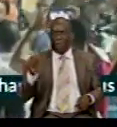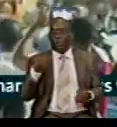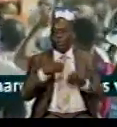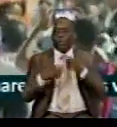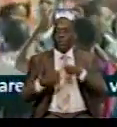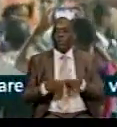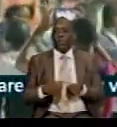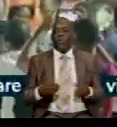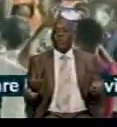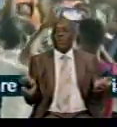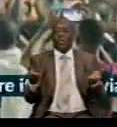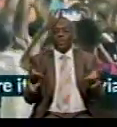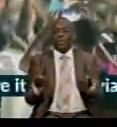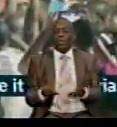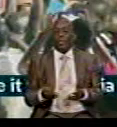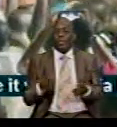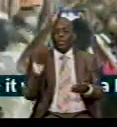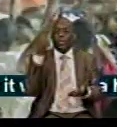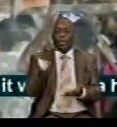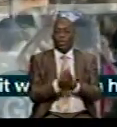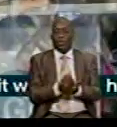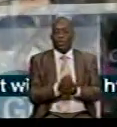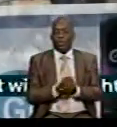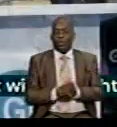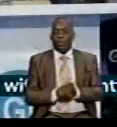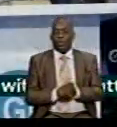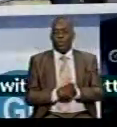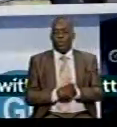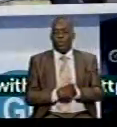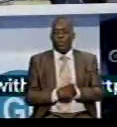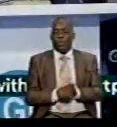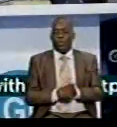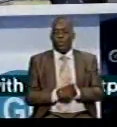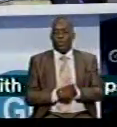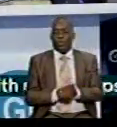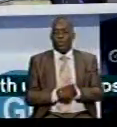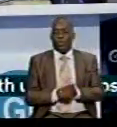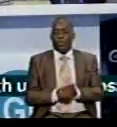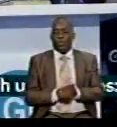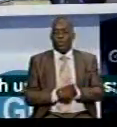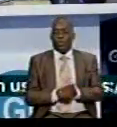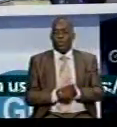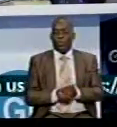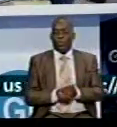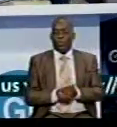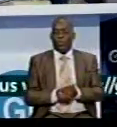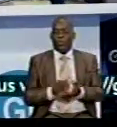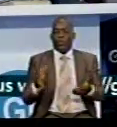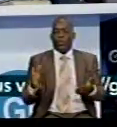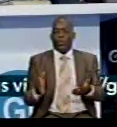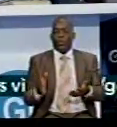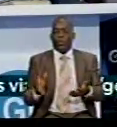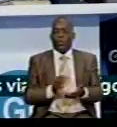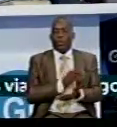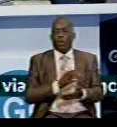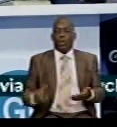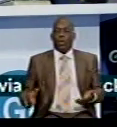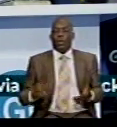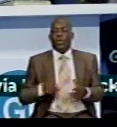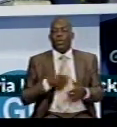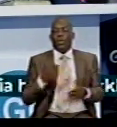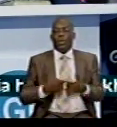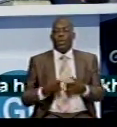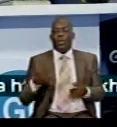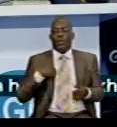histoire oubliée. Amen. Amen. Let's take the orchestra, then we'll go to online. Prenons l'orchestre et on va en ligne.